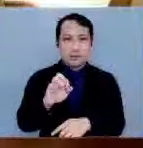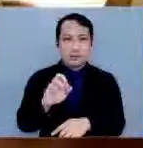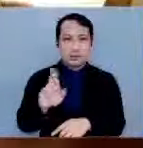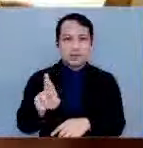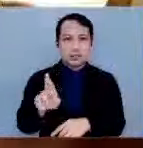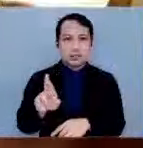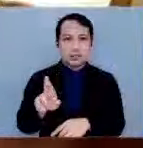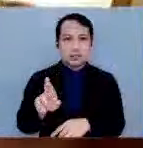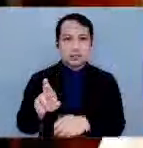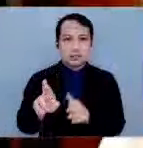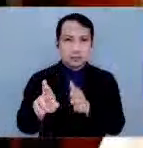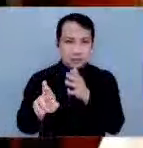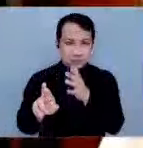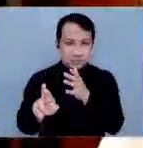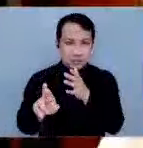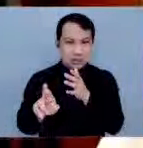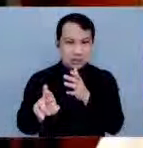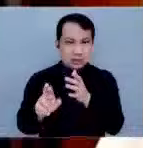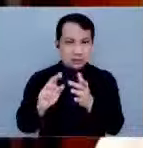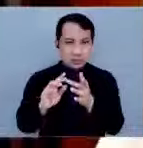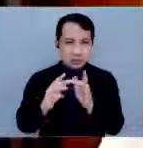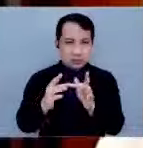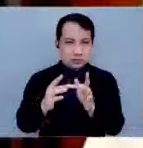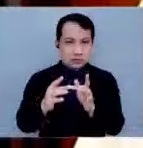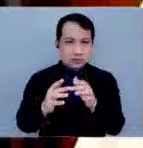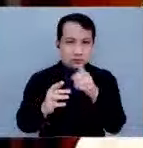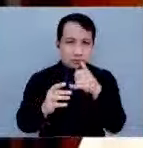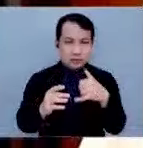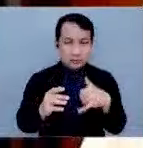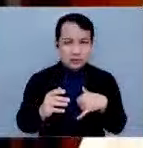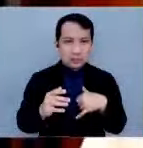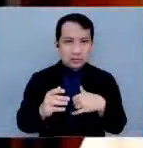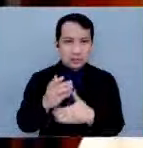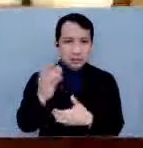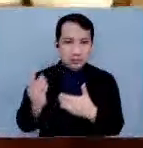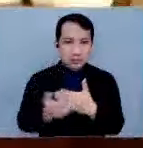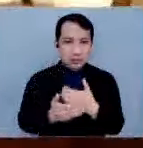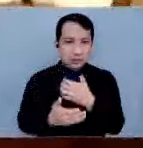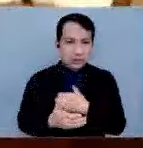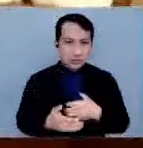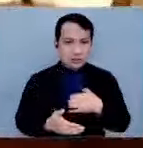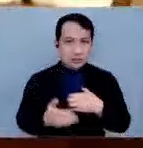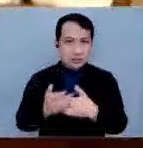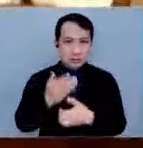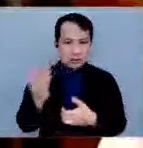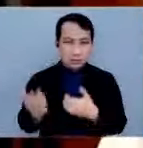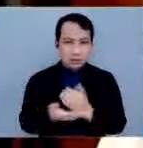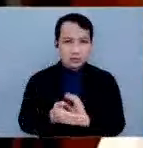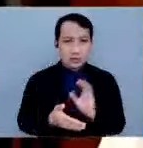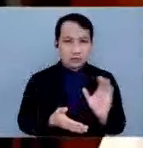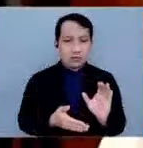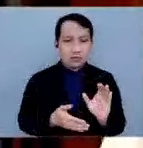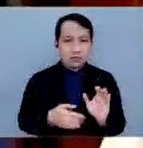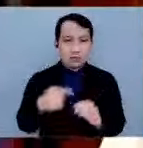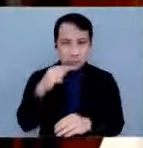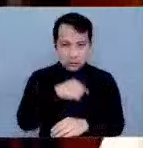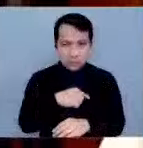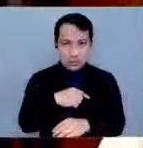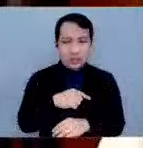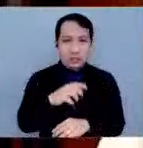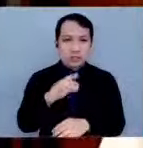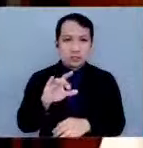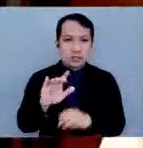Nanay Christy sa kanyang online show kahapon. Kabilang sa mga reklamong isinampa ay cyber libel,